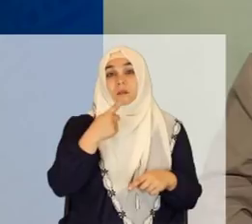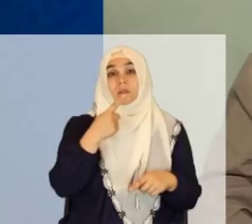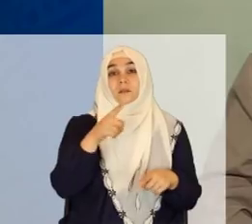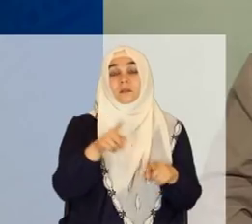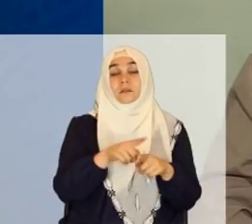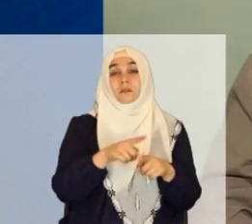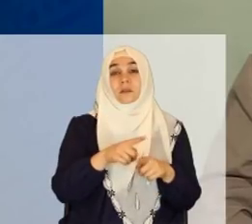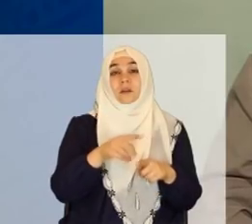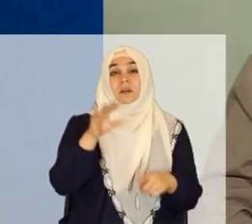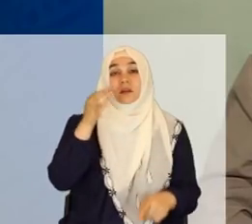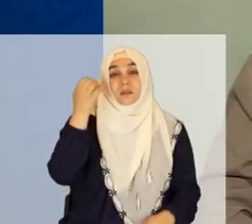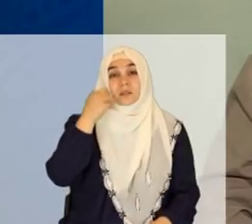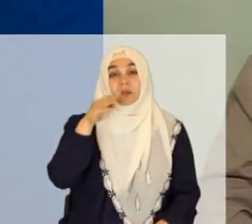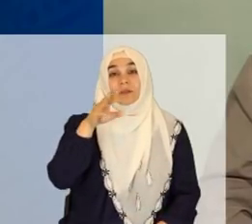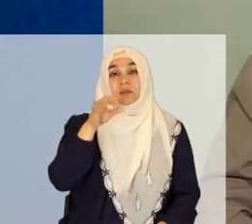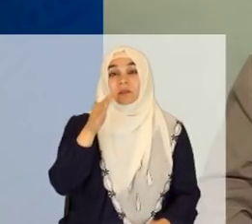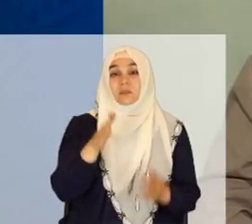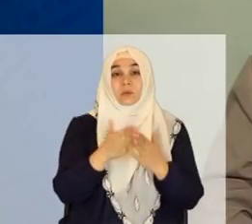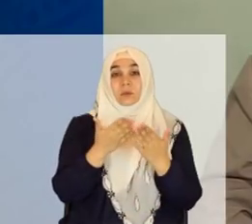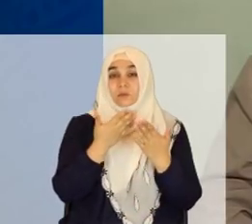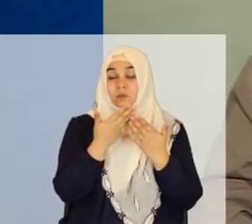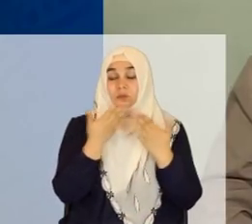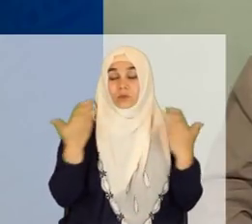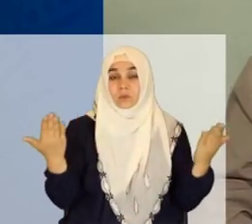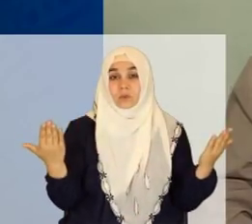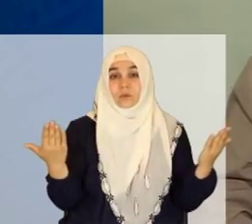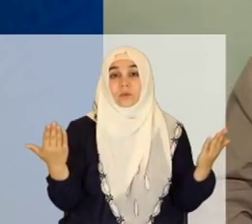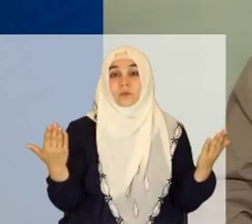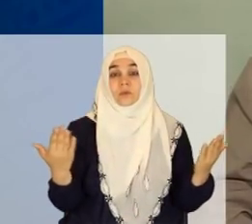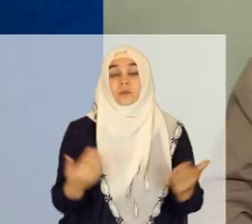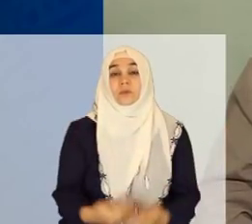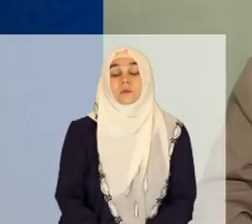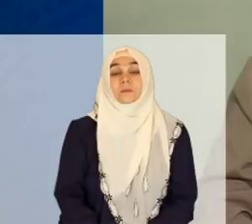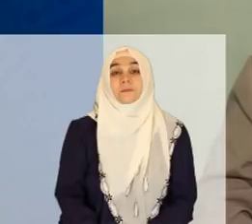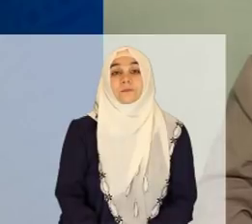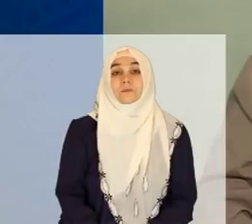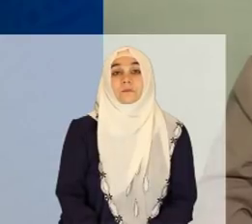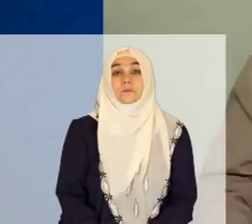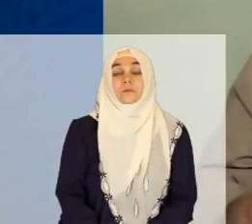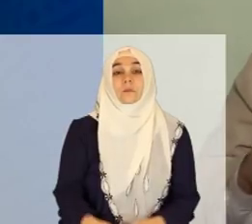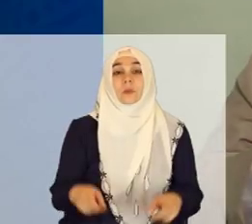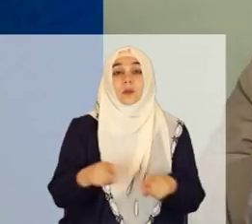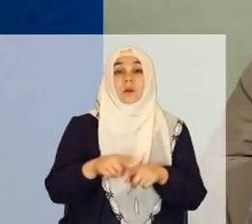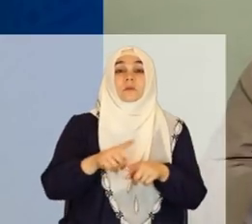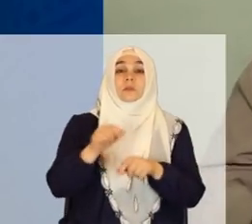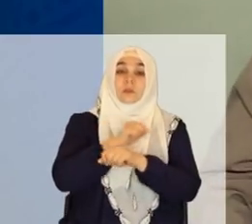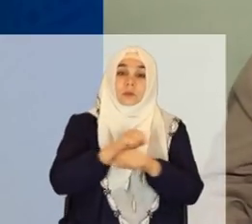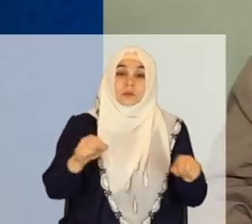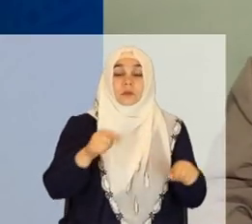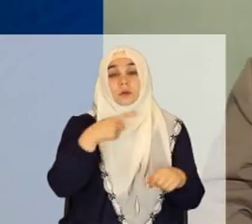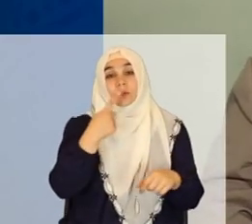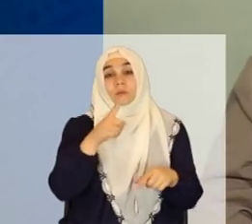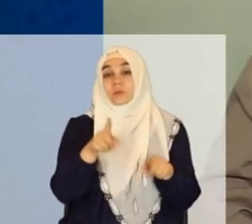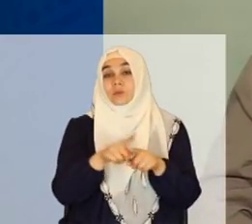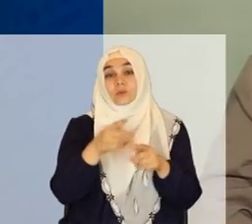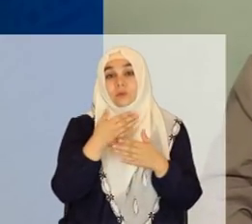masalalar bizni eski fiqh kitoblarimizda yo'q. Eski fiqh kitoblarimizda yo'q. U to'siq bo'ldi, posib bo'ldi degan